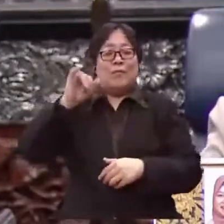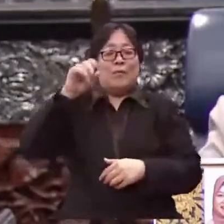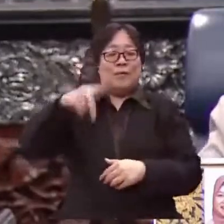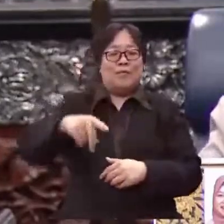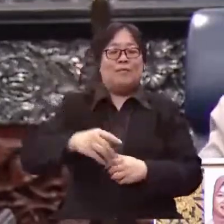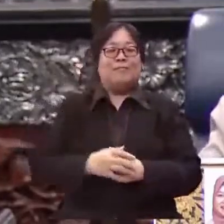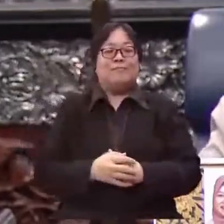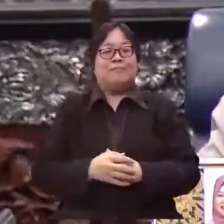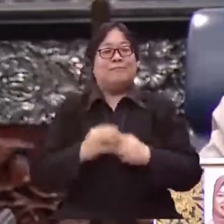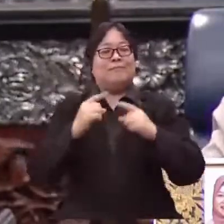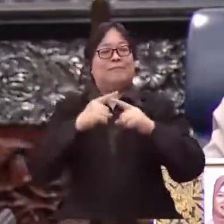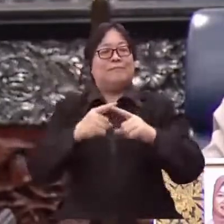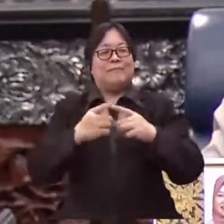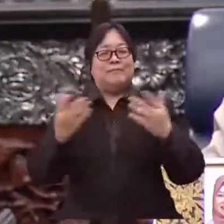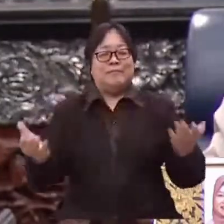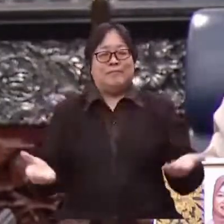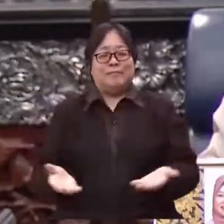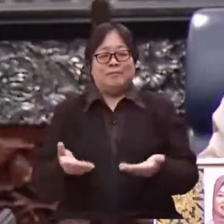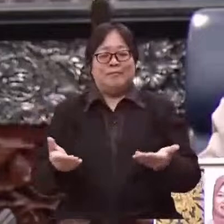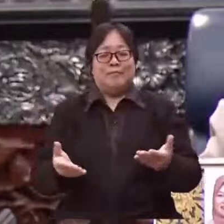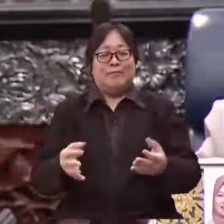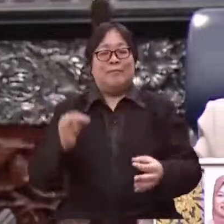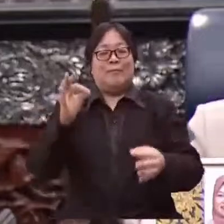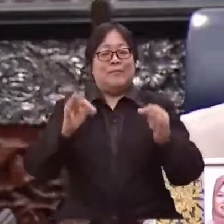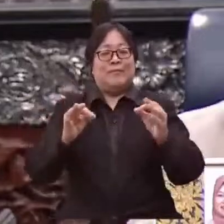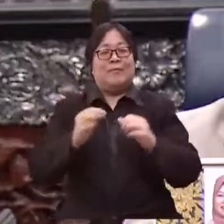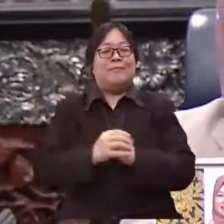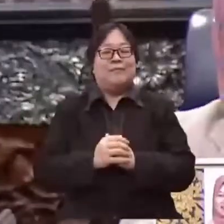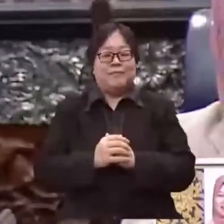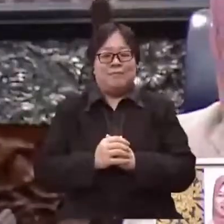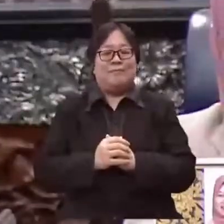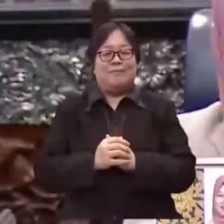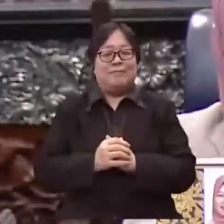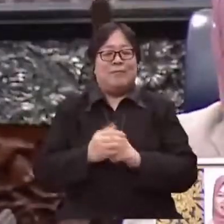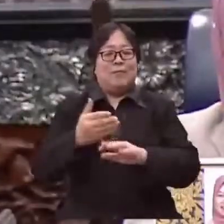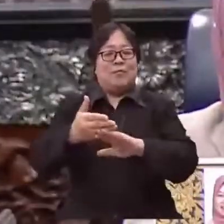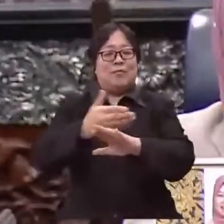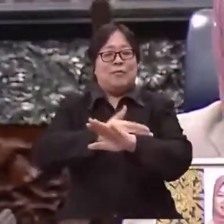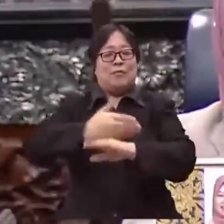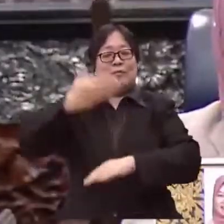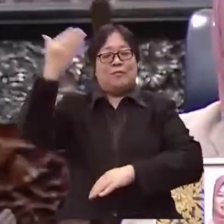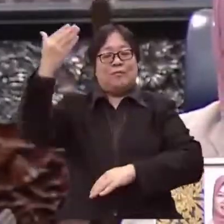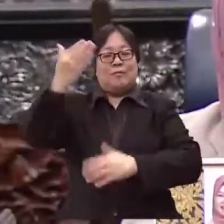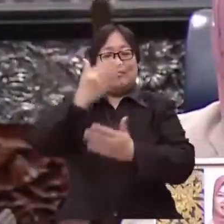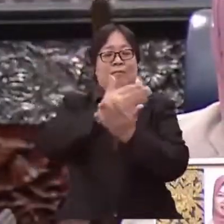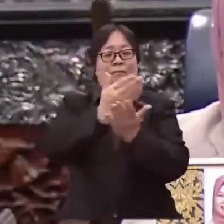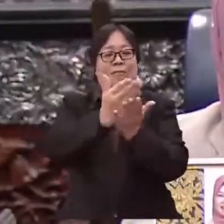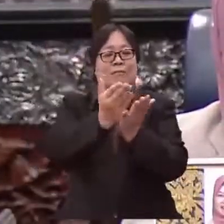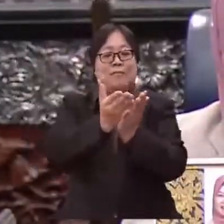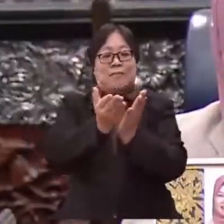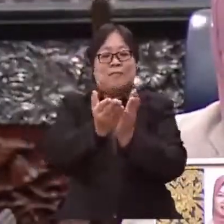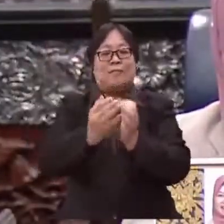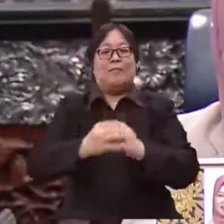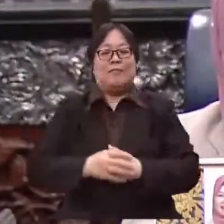di dewan yang mulia ini Kalau sebelum sebelum pementangan budget pemerintahan